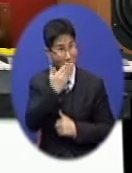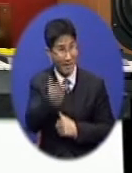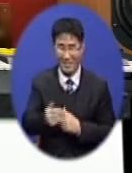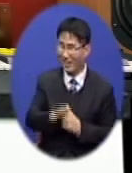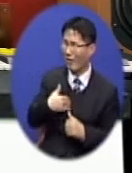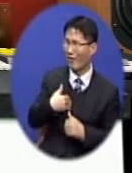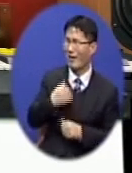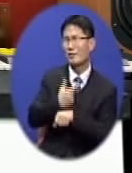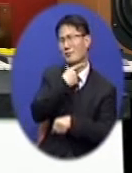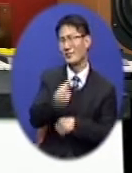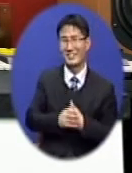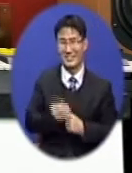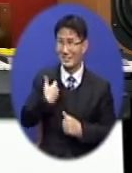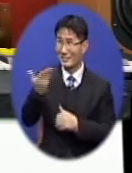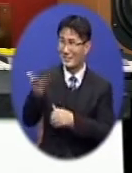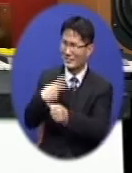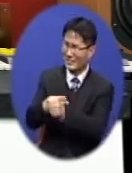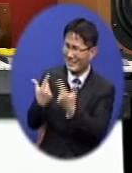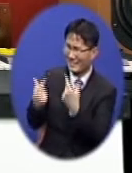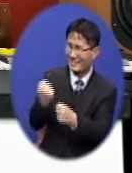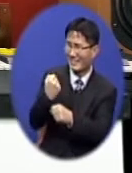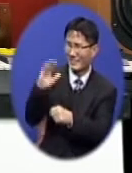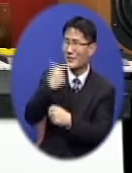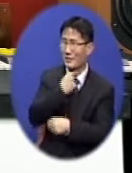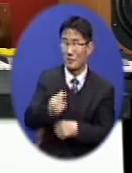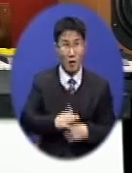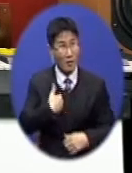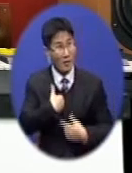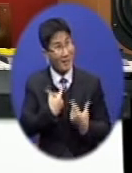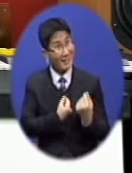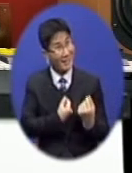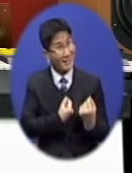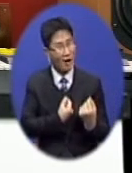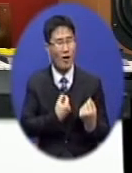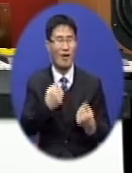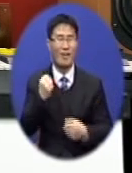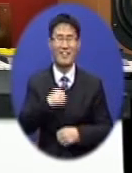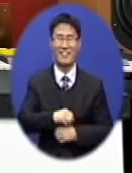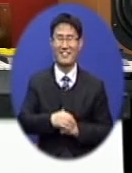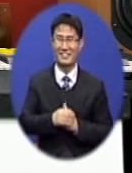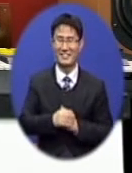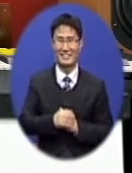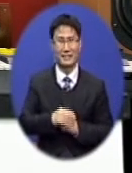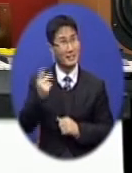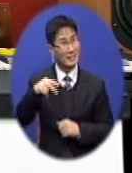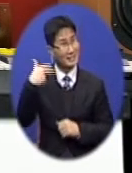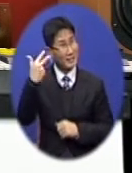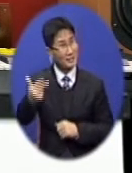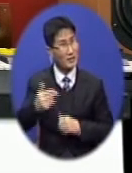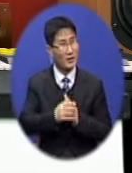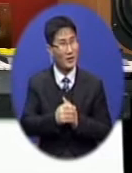네. 그러면 선생님처럼 되는 게 꿈이에요. 어떤 저처럼? 네네. 예. 네. 그러면 다음